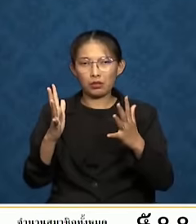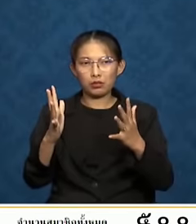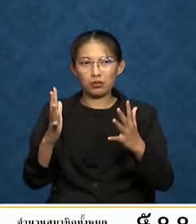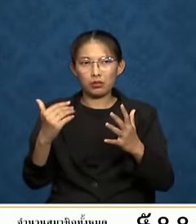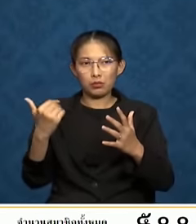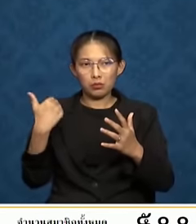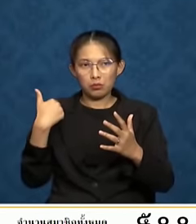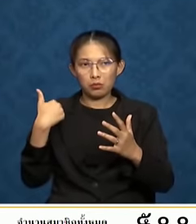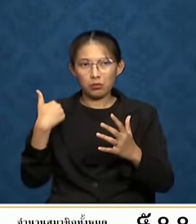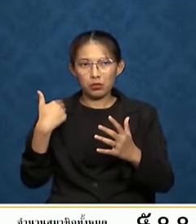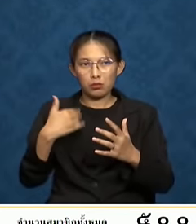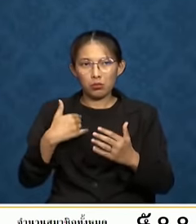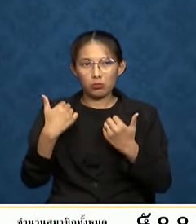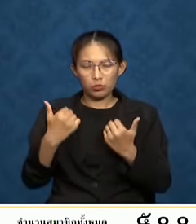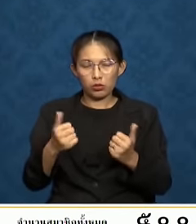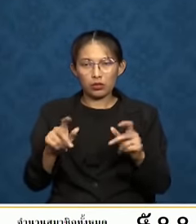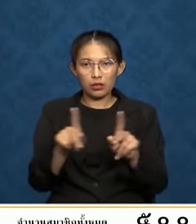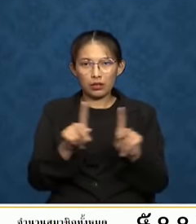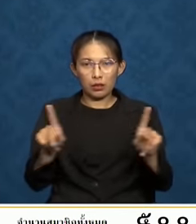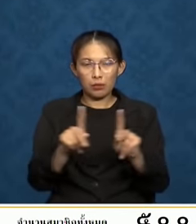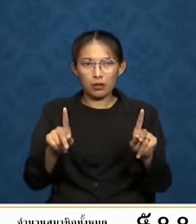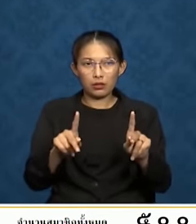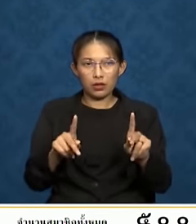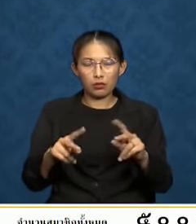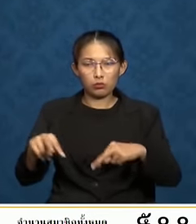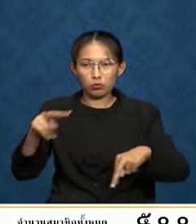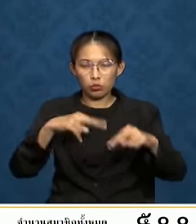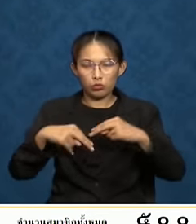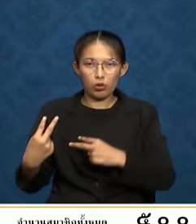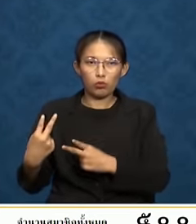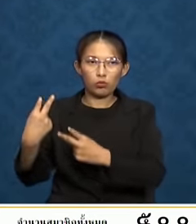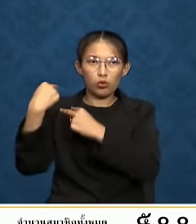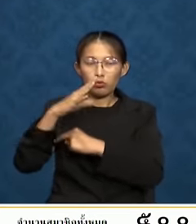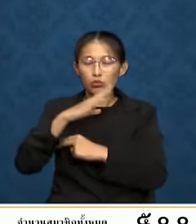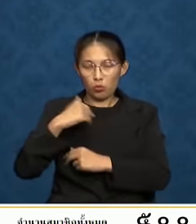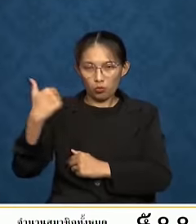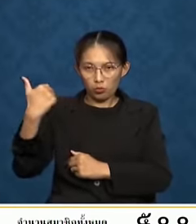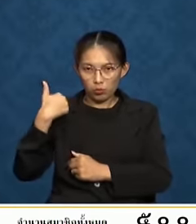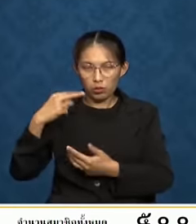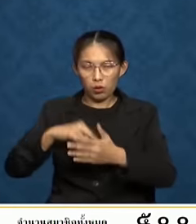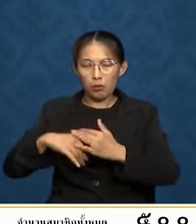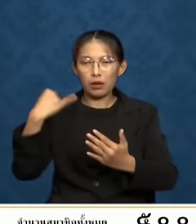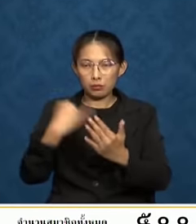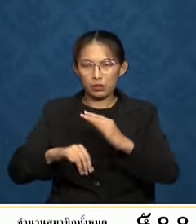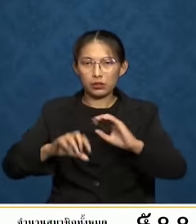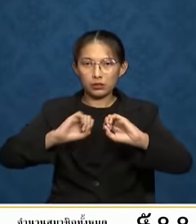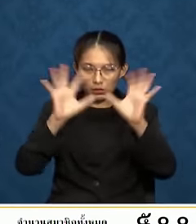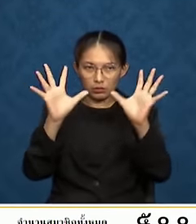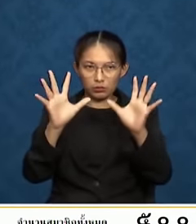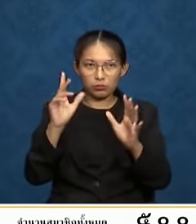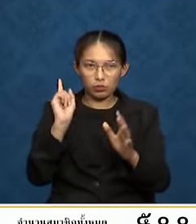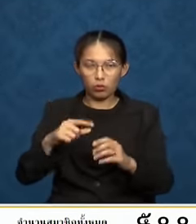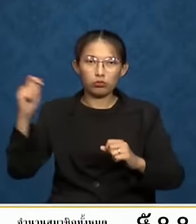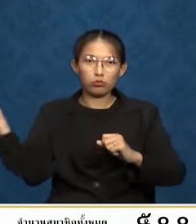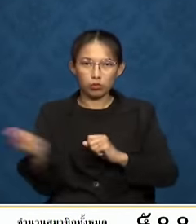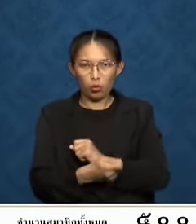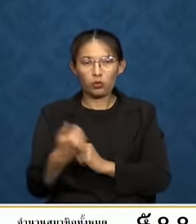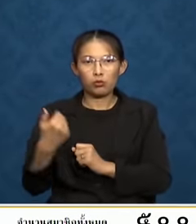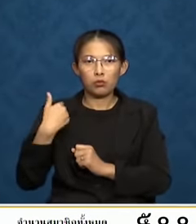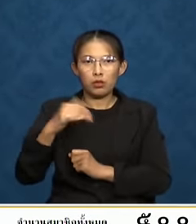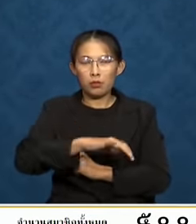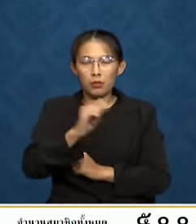นี่ตผมตอนนี้ผมตั้งกรรมการตามสอบย้อนหลังถ้าเรื่องอย่างนี้มีเนี่ยมันผิดชัดเจนต้องลงโทษต่อไป